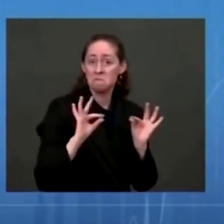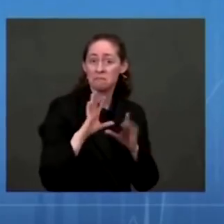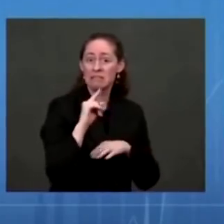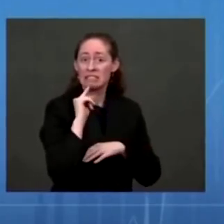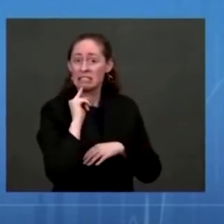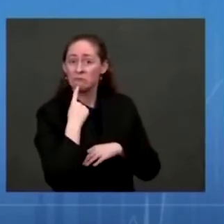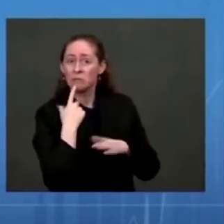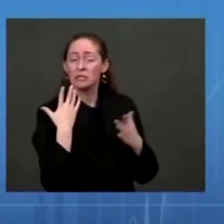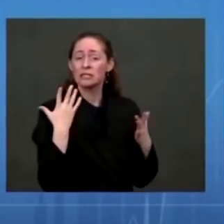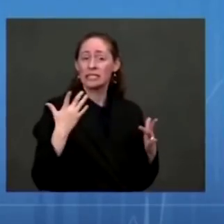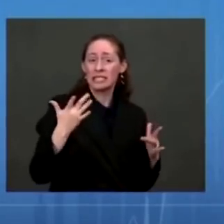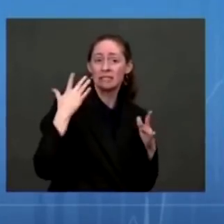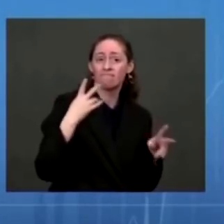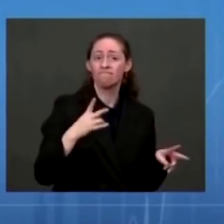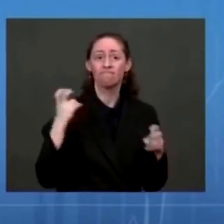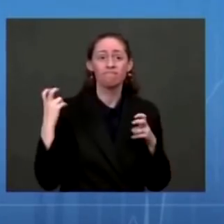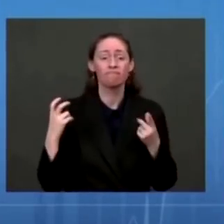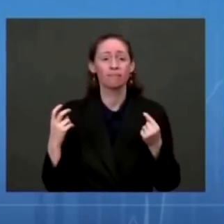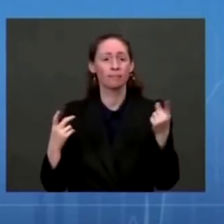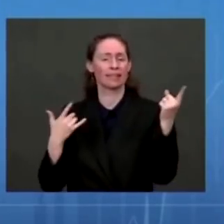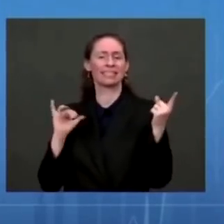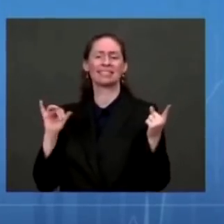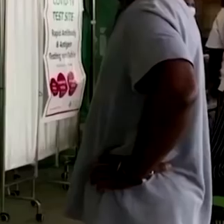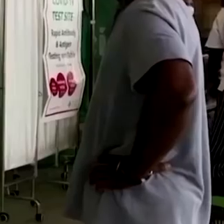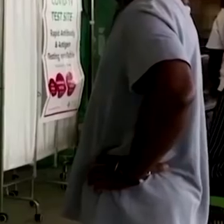wissen es einfach noch nicht.